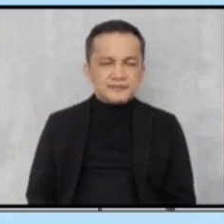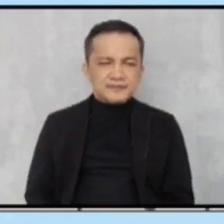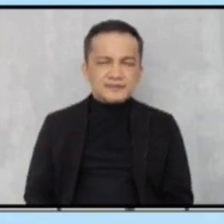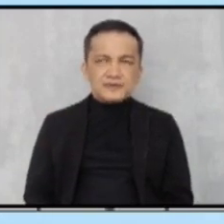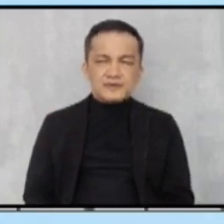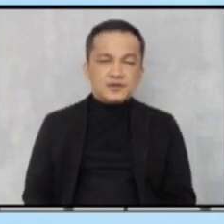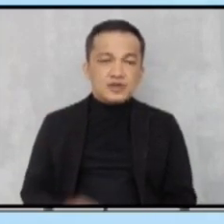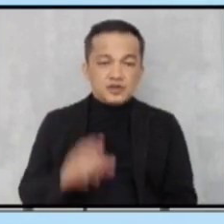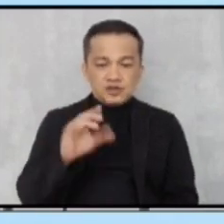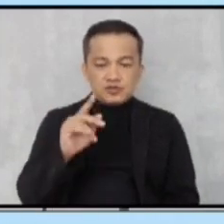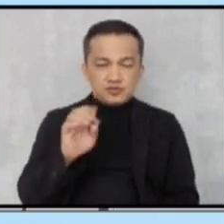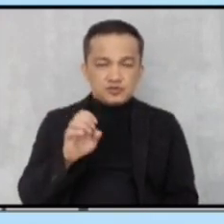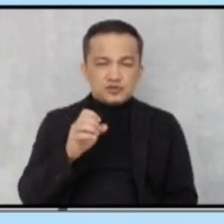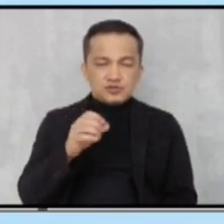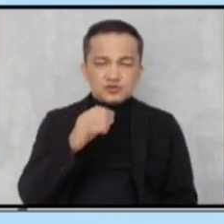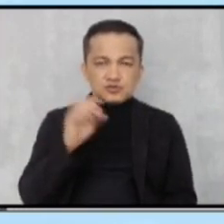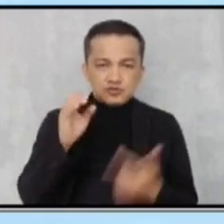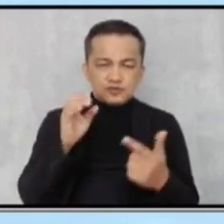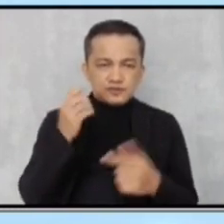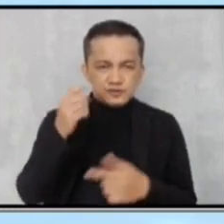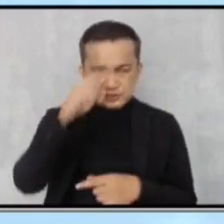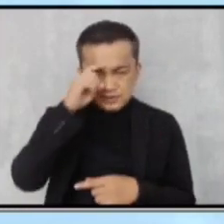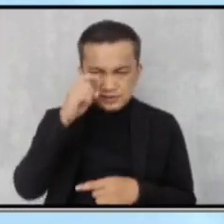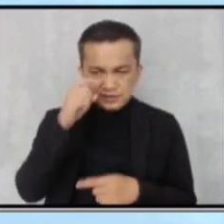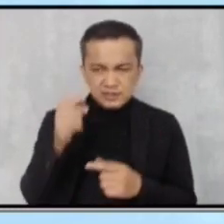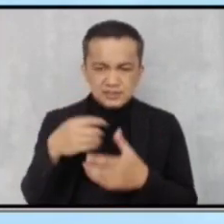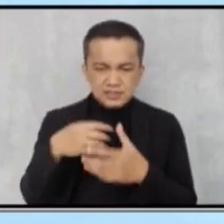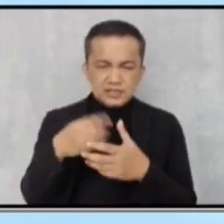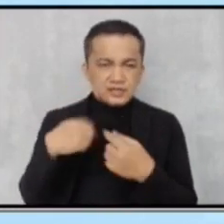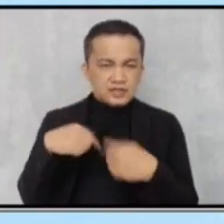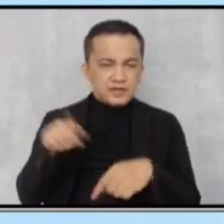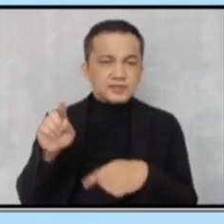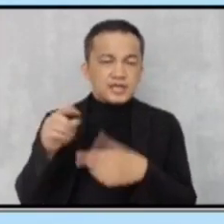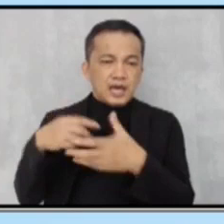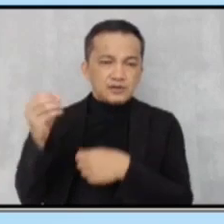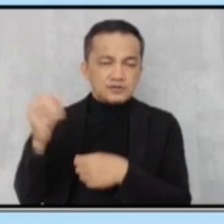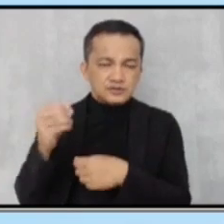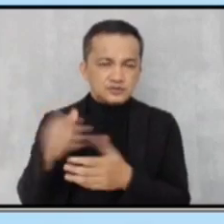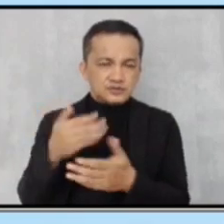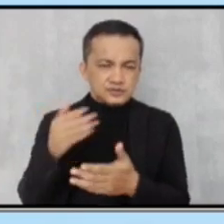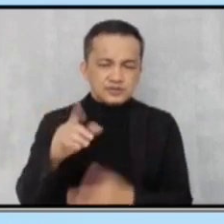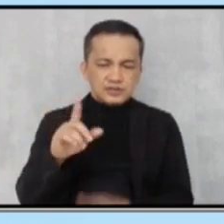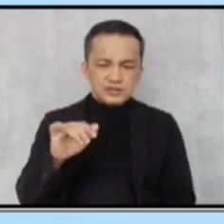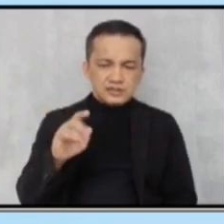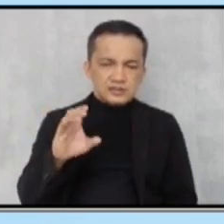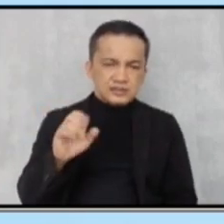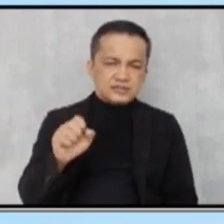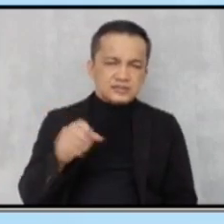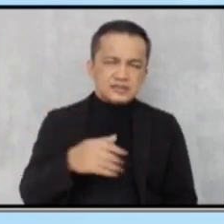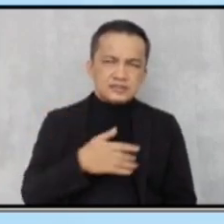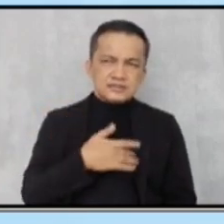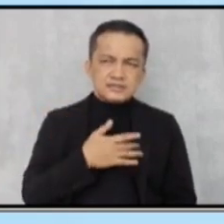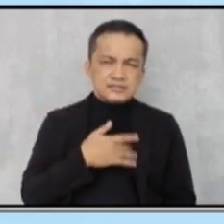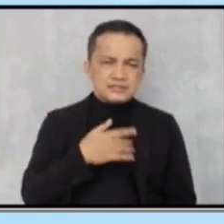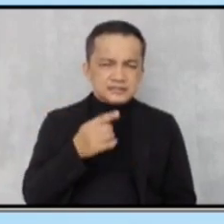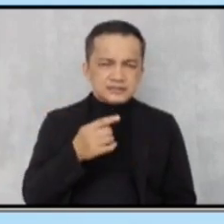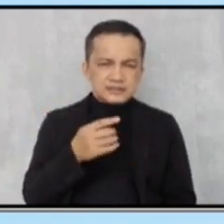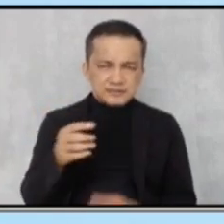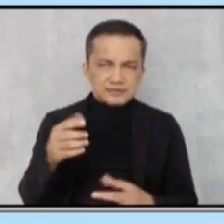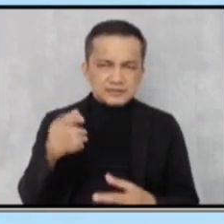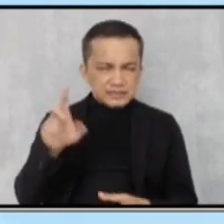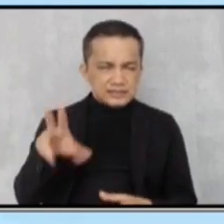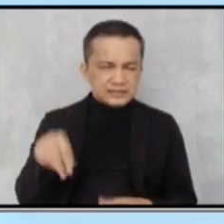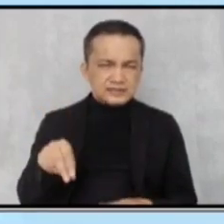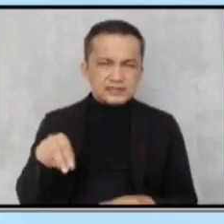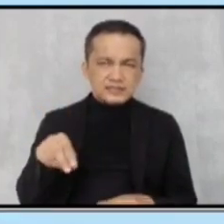ay obvious na coming out song niya dahil sa lyrics ito na, "Got a taste for the cherry, I just need to take a bite." Matatanda